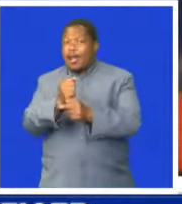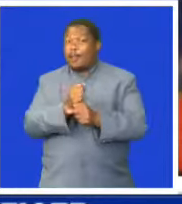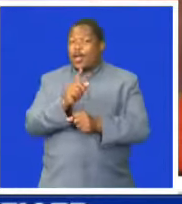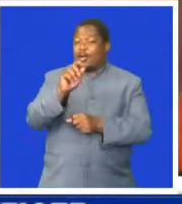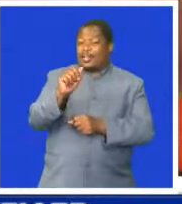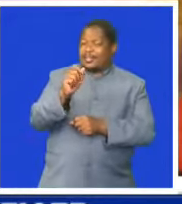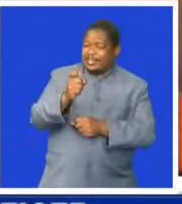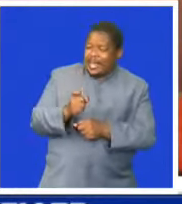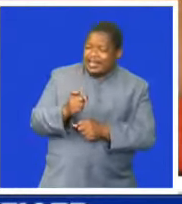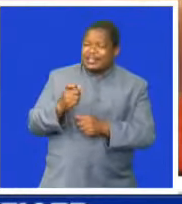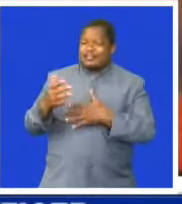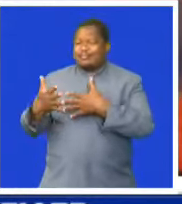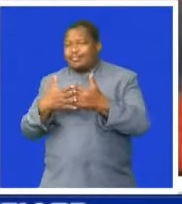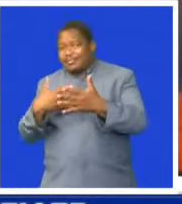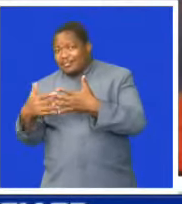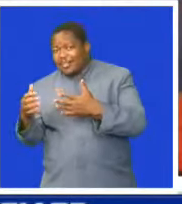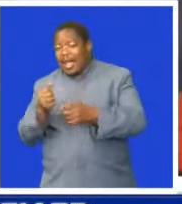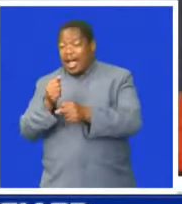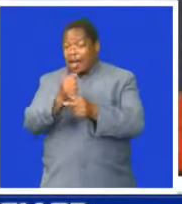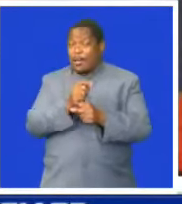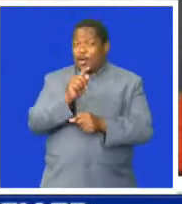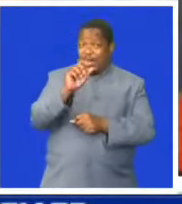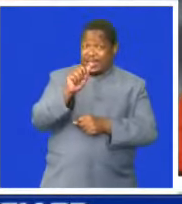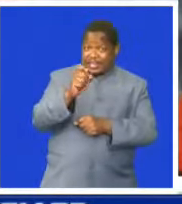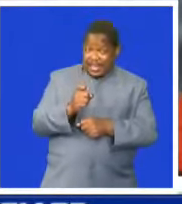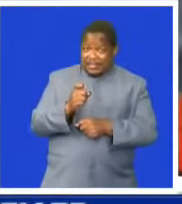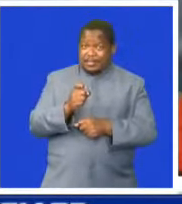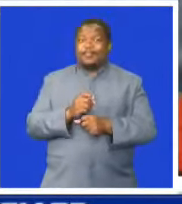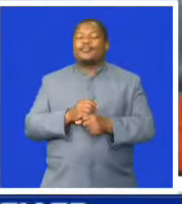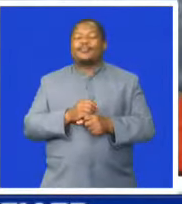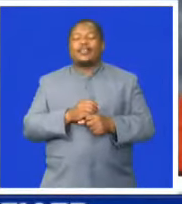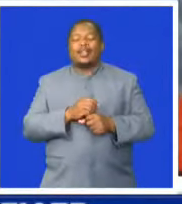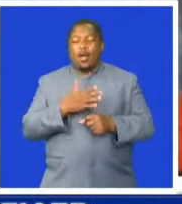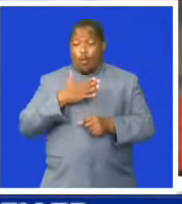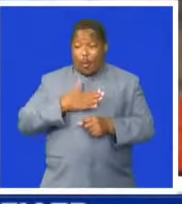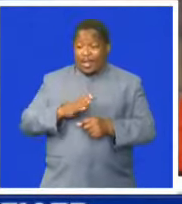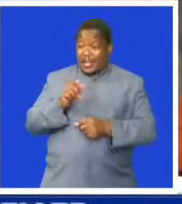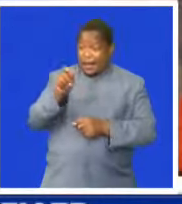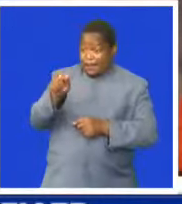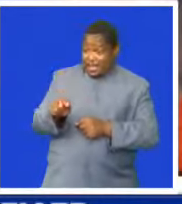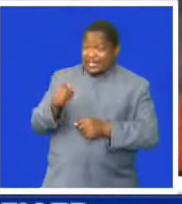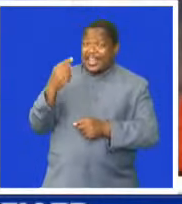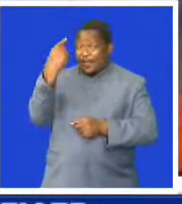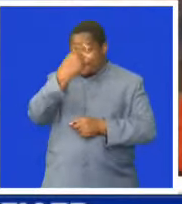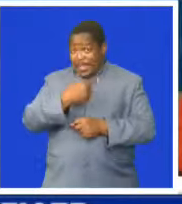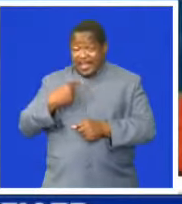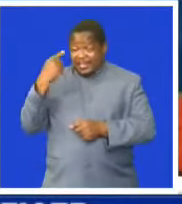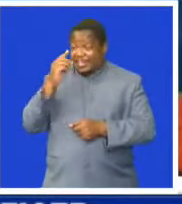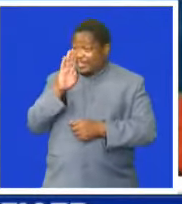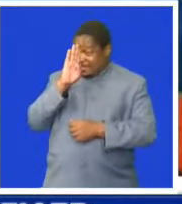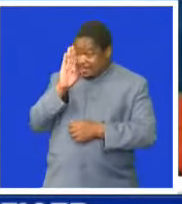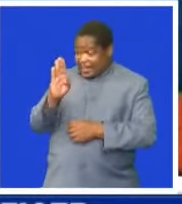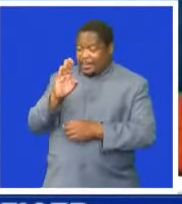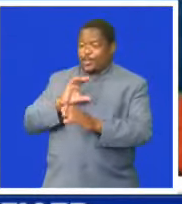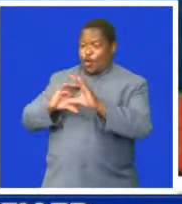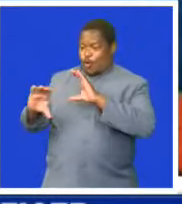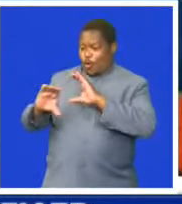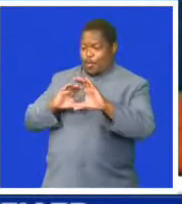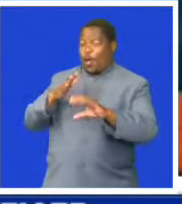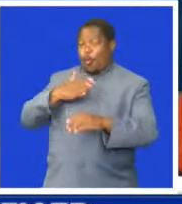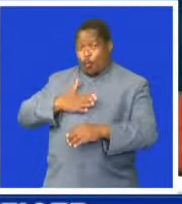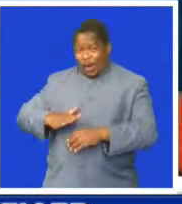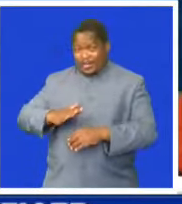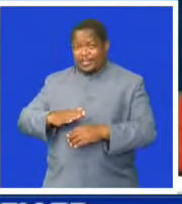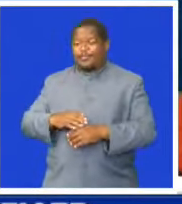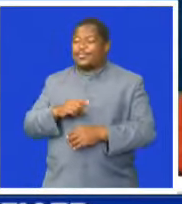ikakhulu eTindzabeni temthelo sathi lokho ukuthi sida ukukhuluma nanelisiwe Nhlangamandla nguye lolo mele lengaphana